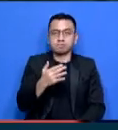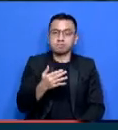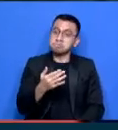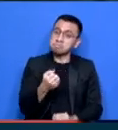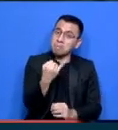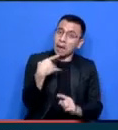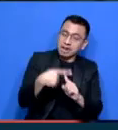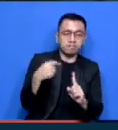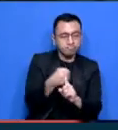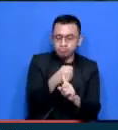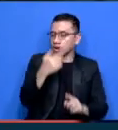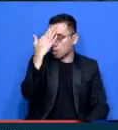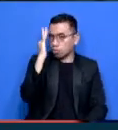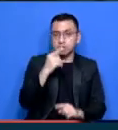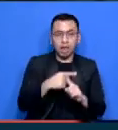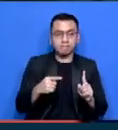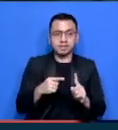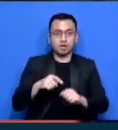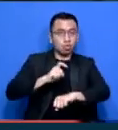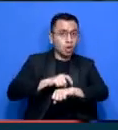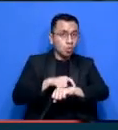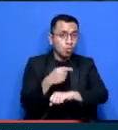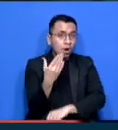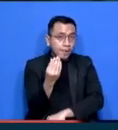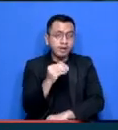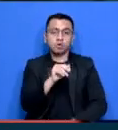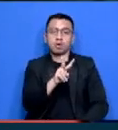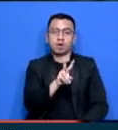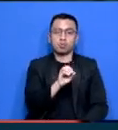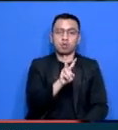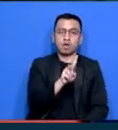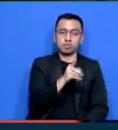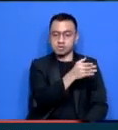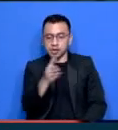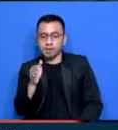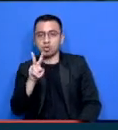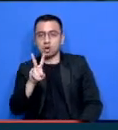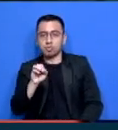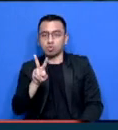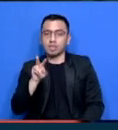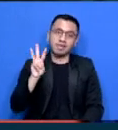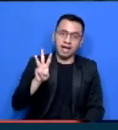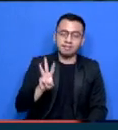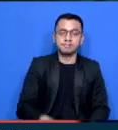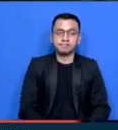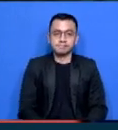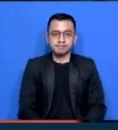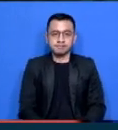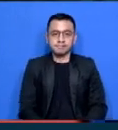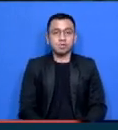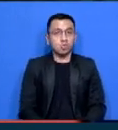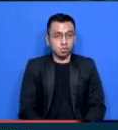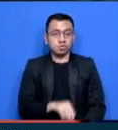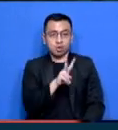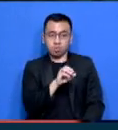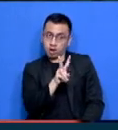dipastikan waktunya dari 2021 sampai 2023 dari 2021 yang jelas ya frekuensi ataupun berapa kalinya Nanti